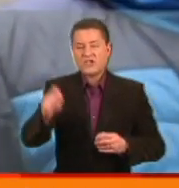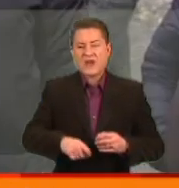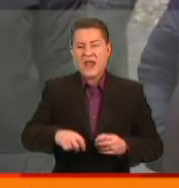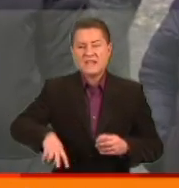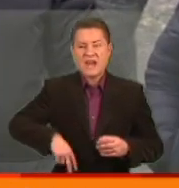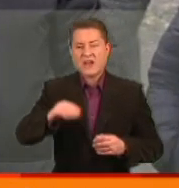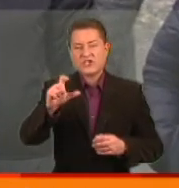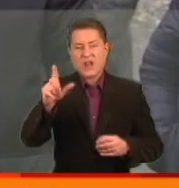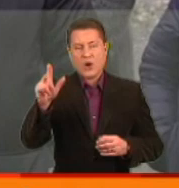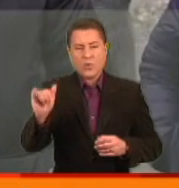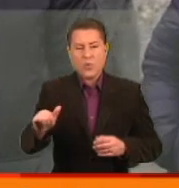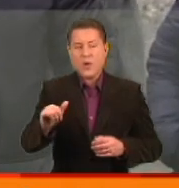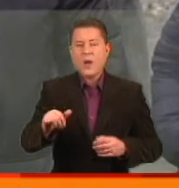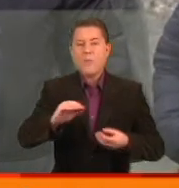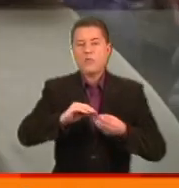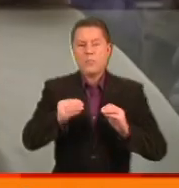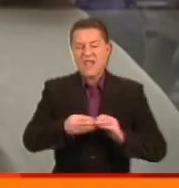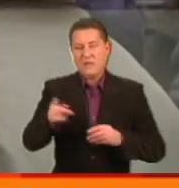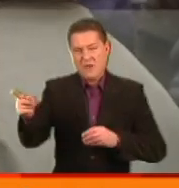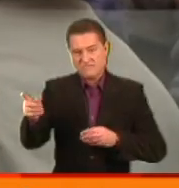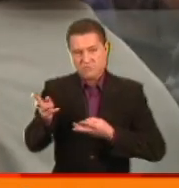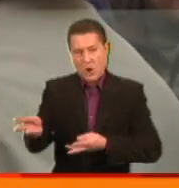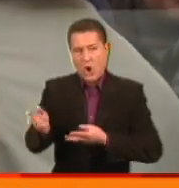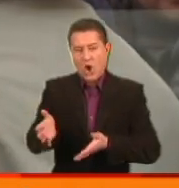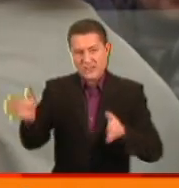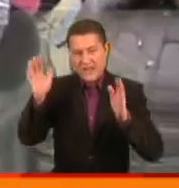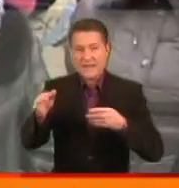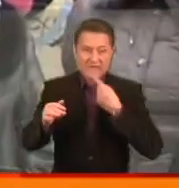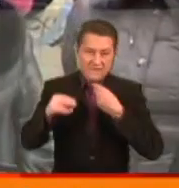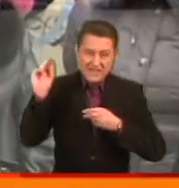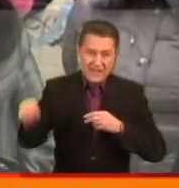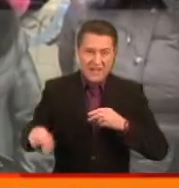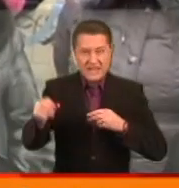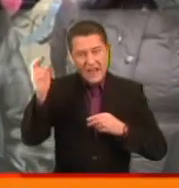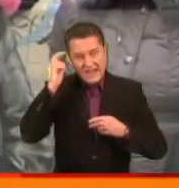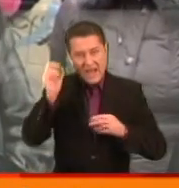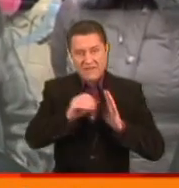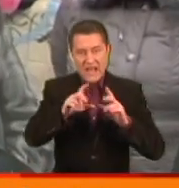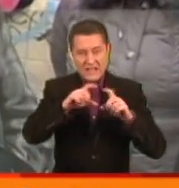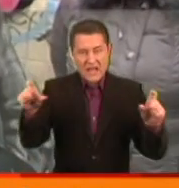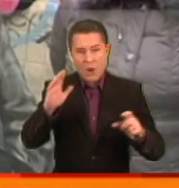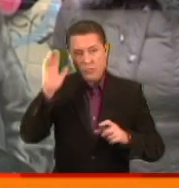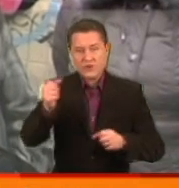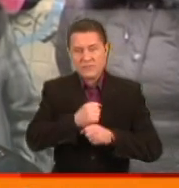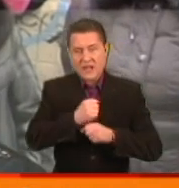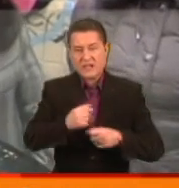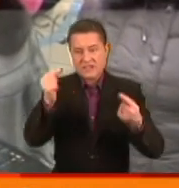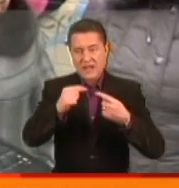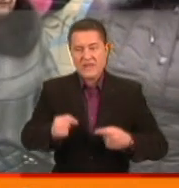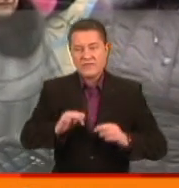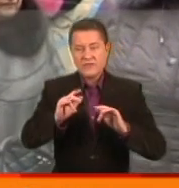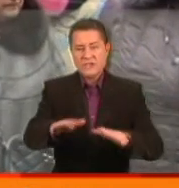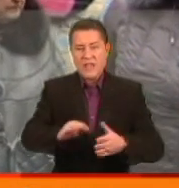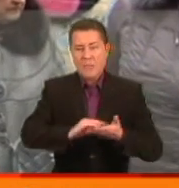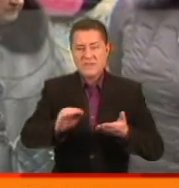ЖЕКу. Каже, морока в роботі котелень. І киває на «Київенерго». Будемо робити відповідальні дії, тобто